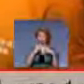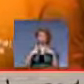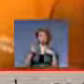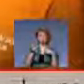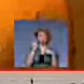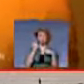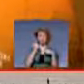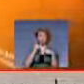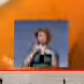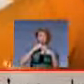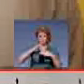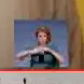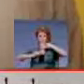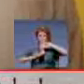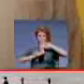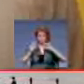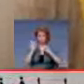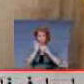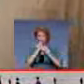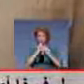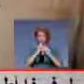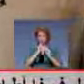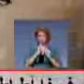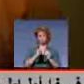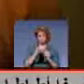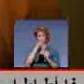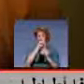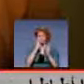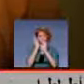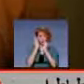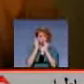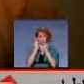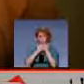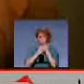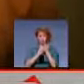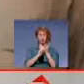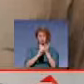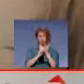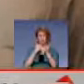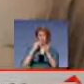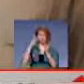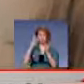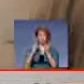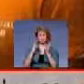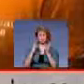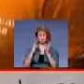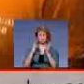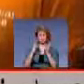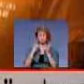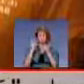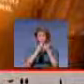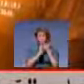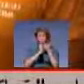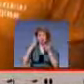مكتوب بالمشقلب كده يعني طب في قران مكتوب في الحجاب ولا حاجه؟ كان في آية الكرسي كانت لا مكتوبه صح ولا بالعكس؟ لا موجوده